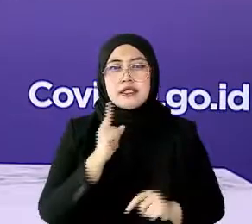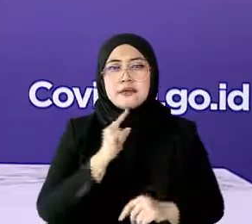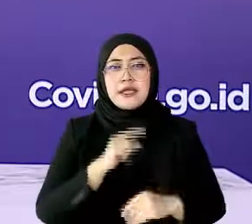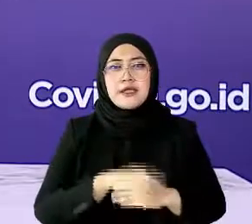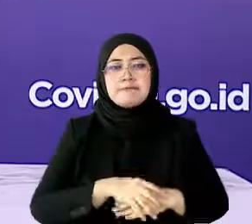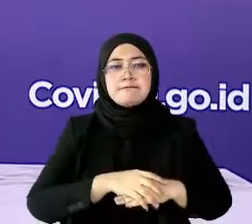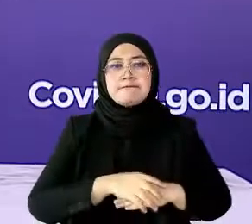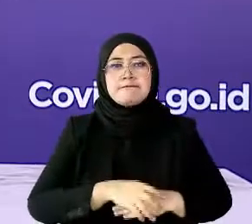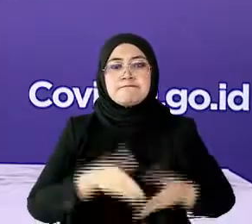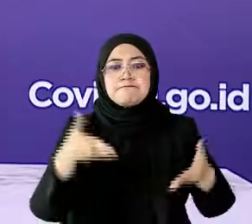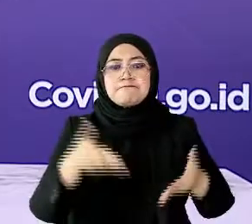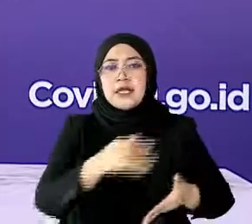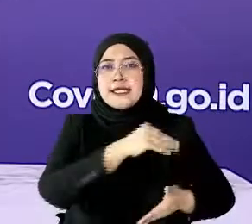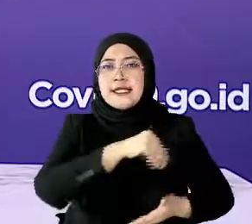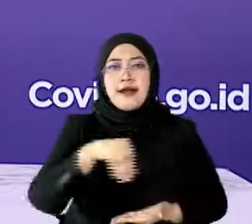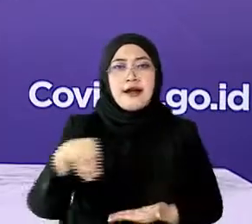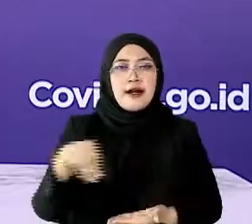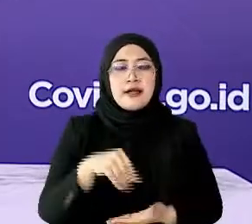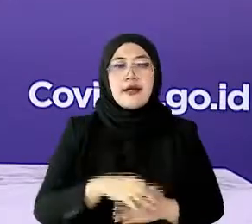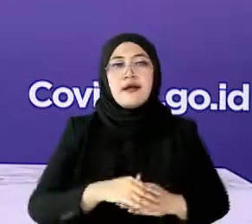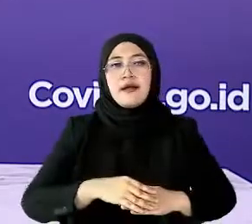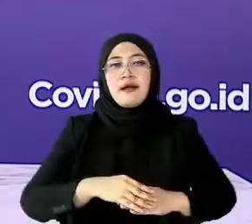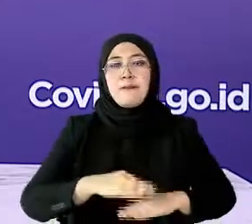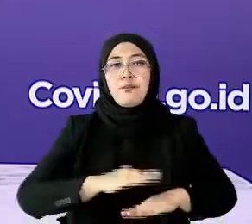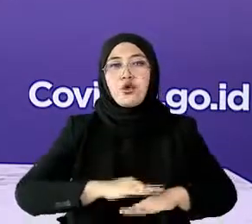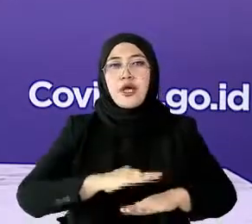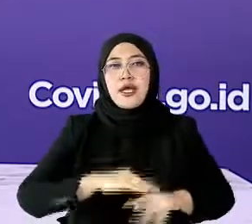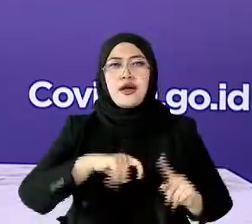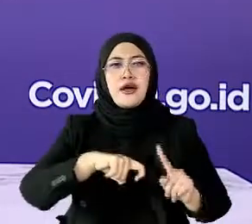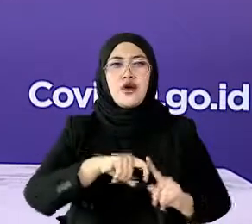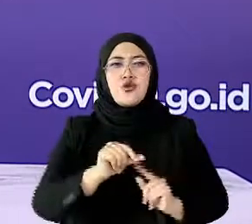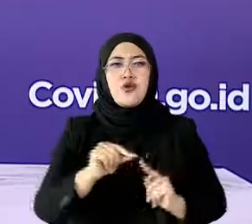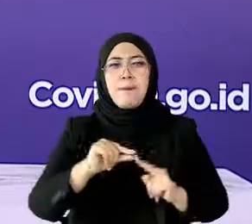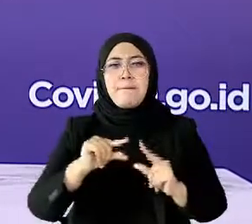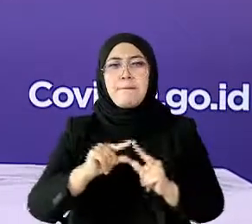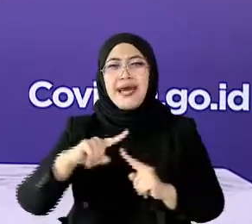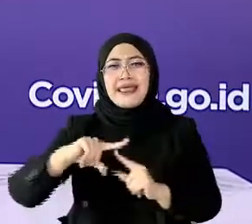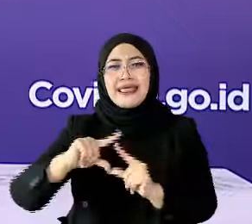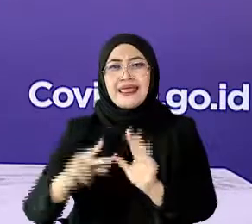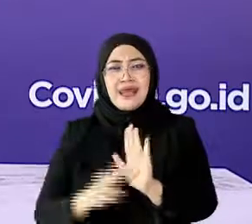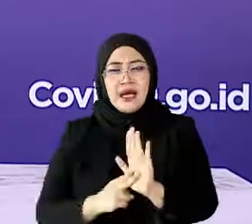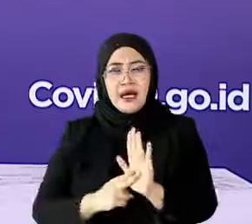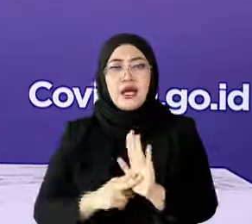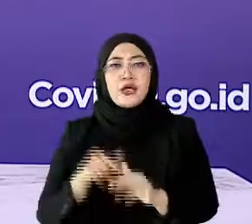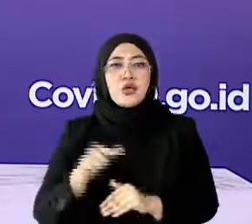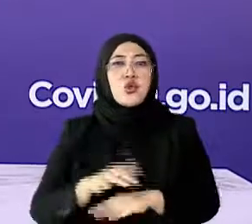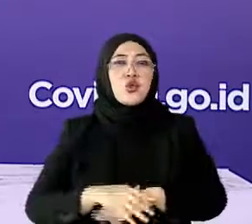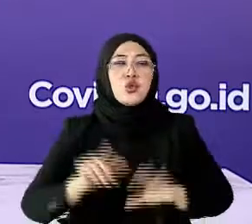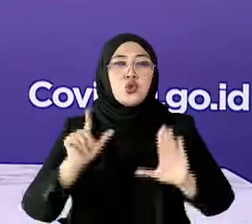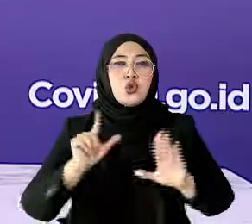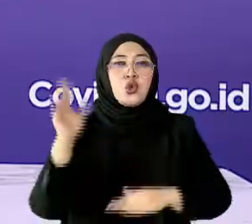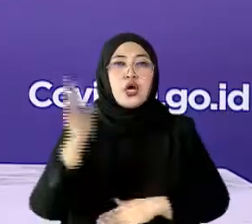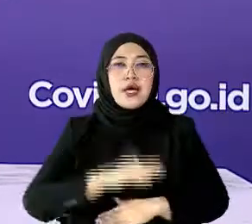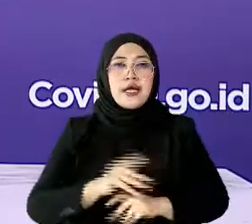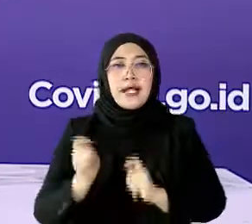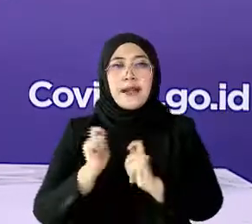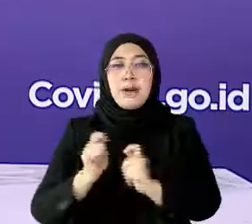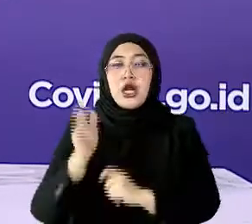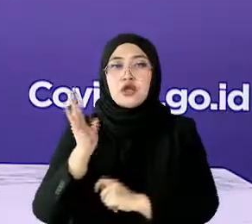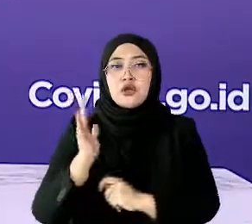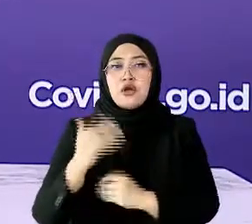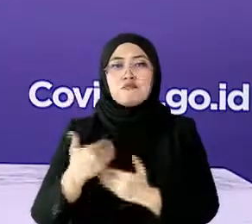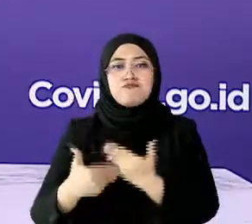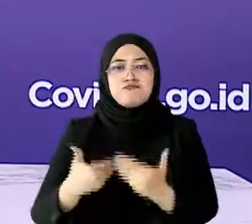ziarah serta tradisi kupatan yang dilakukan oleh warga Kudus tujuh hari pasca lebaran